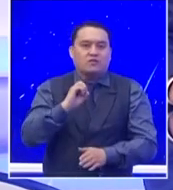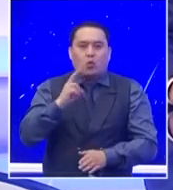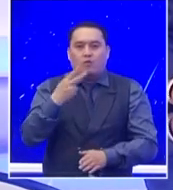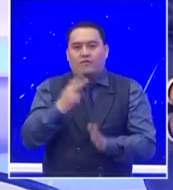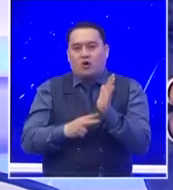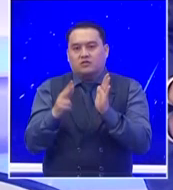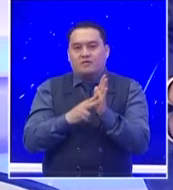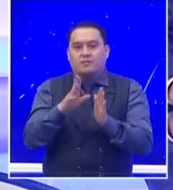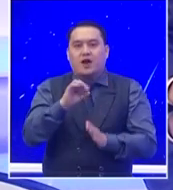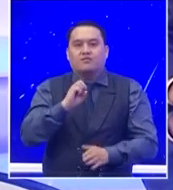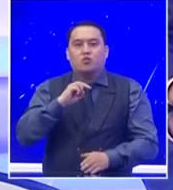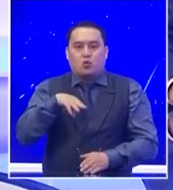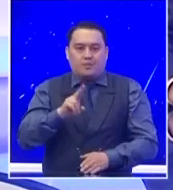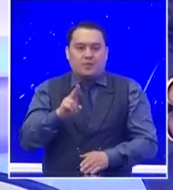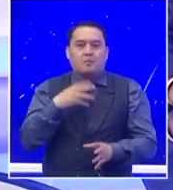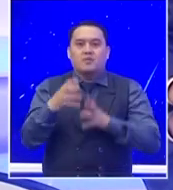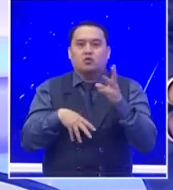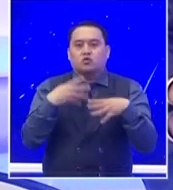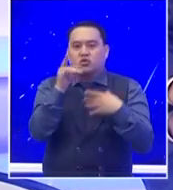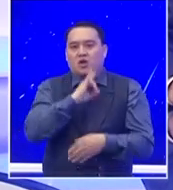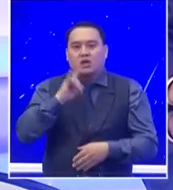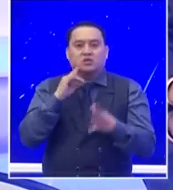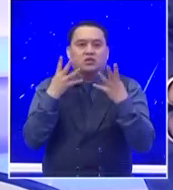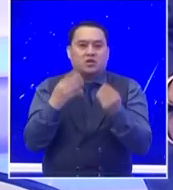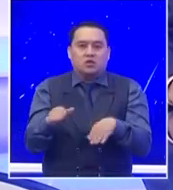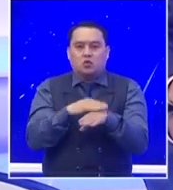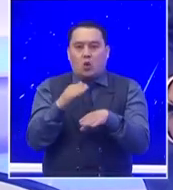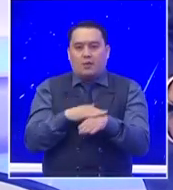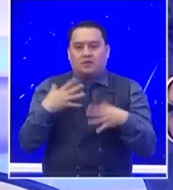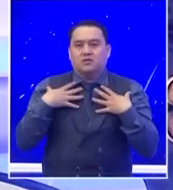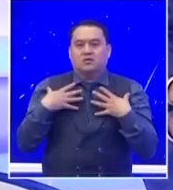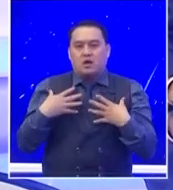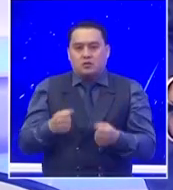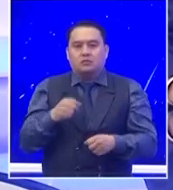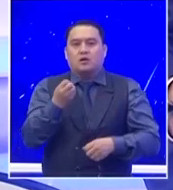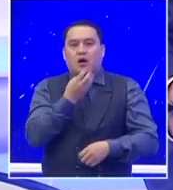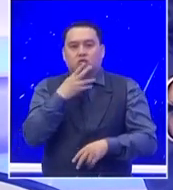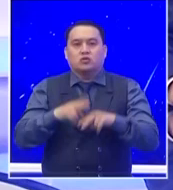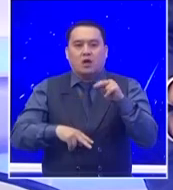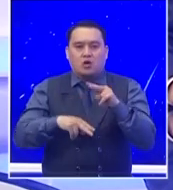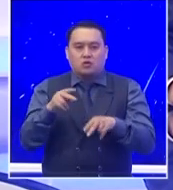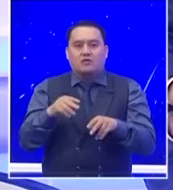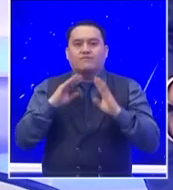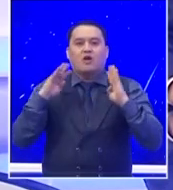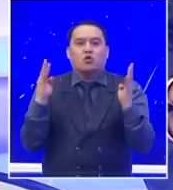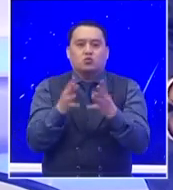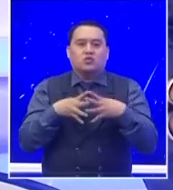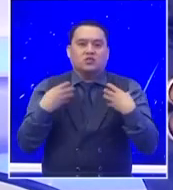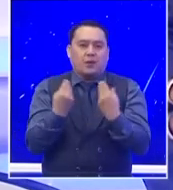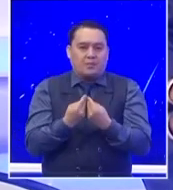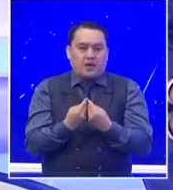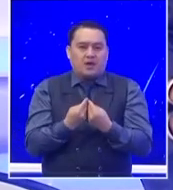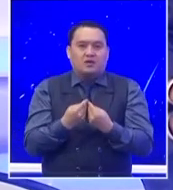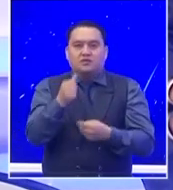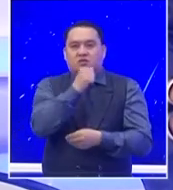и 88 правнуков. Встречает Международный женский день в добром здравии, хорошем настроении и в окружении семьи. В